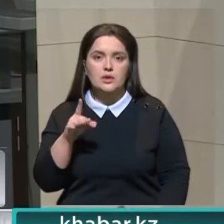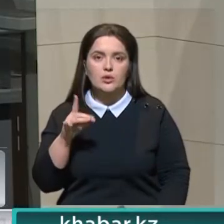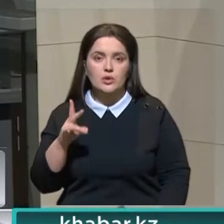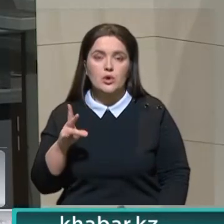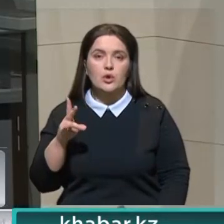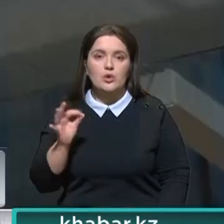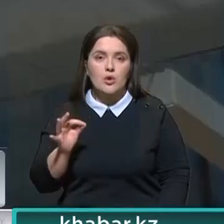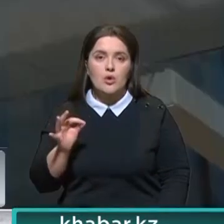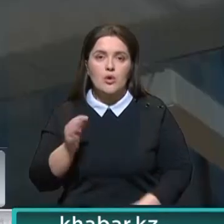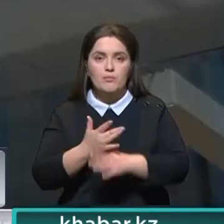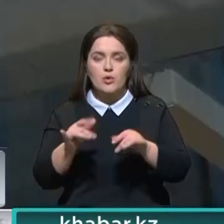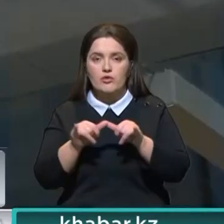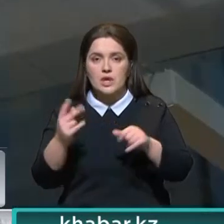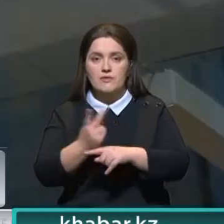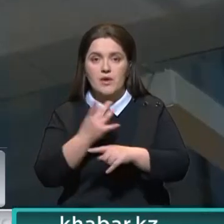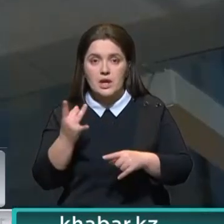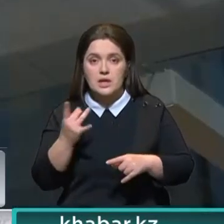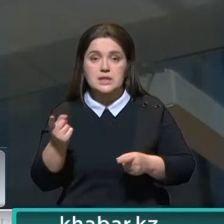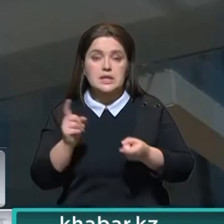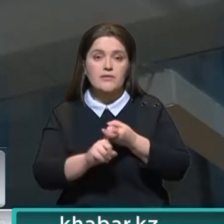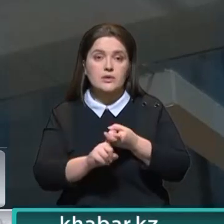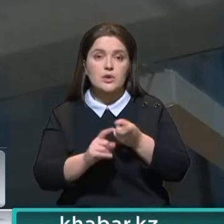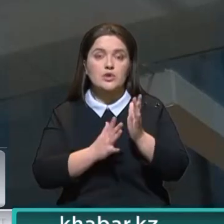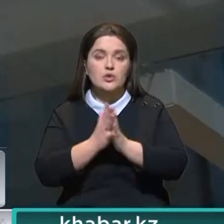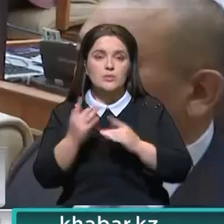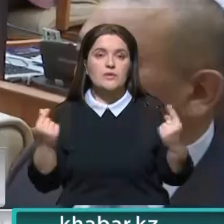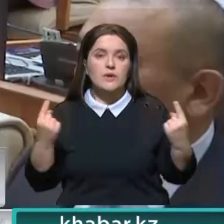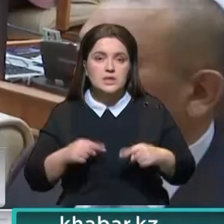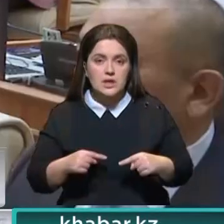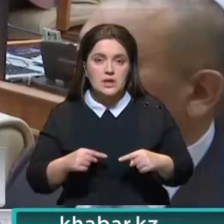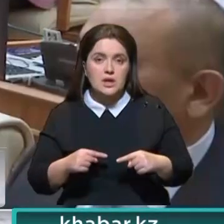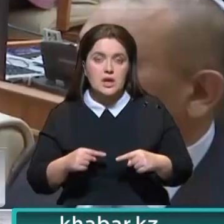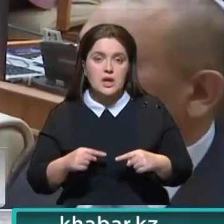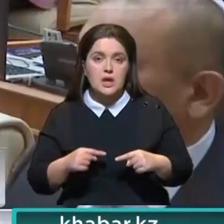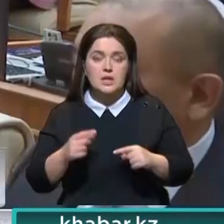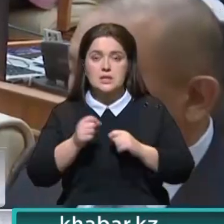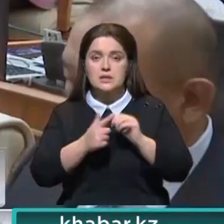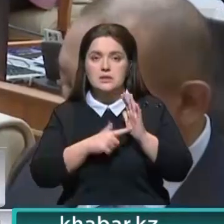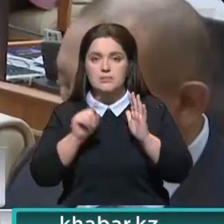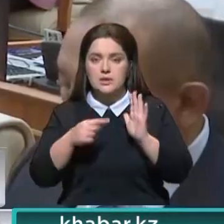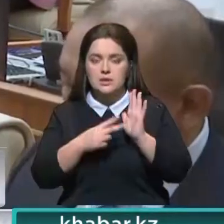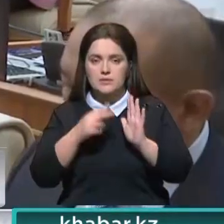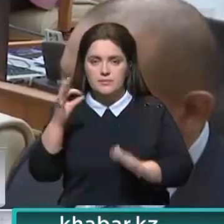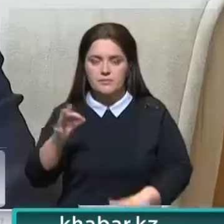триллионов. Но затем трансферт увеличили уже в два раза. Эксперты связывают это с ростом инфляции, которая, напомню, на сегодня составляет